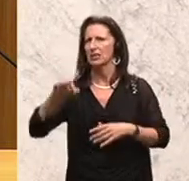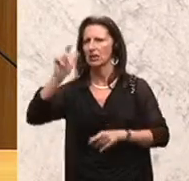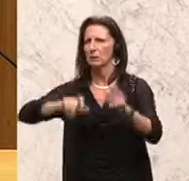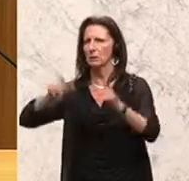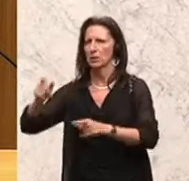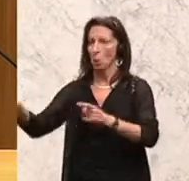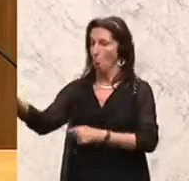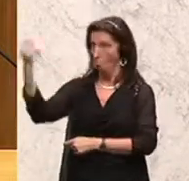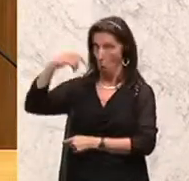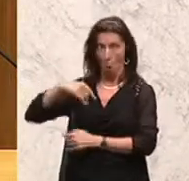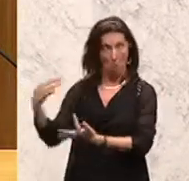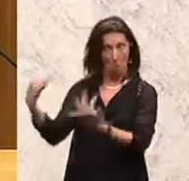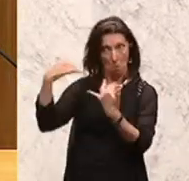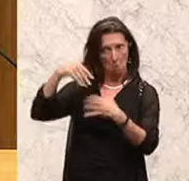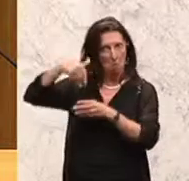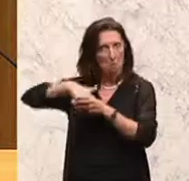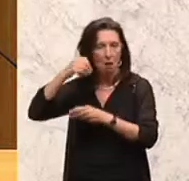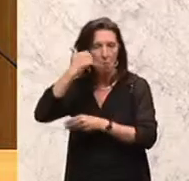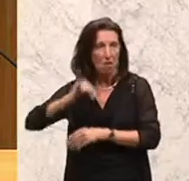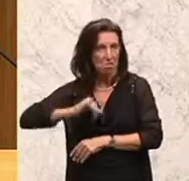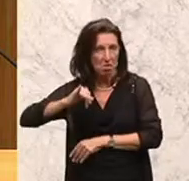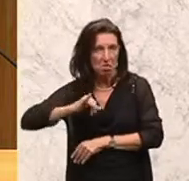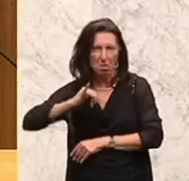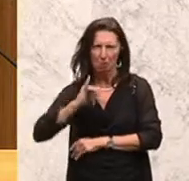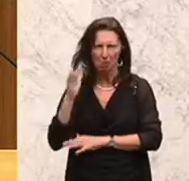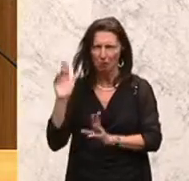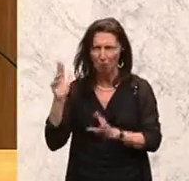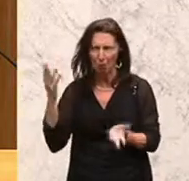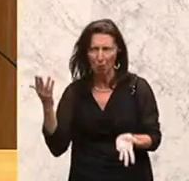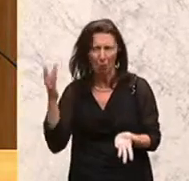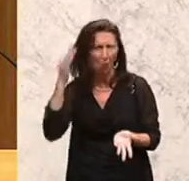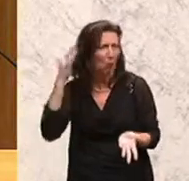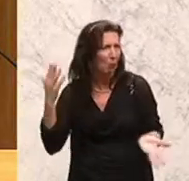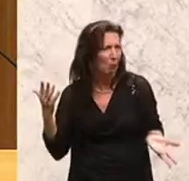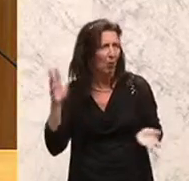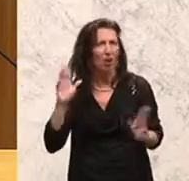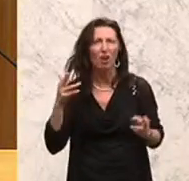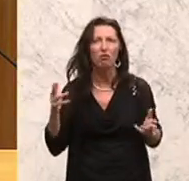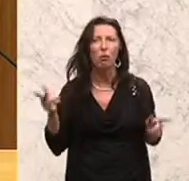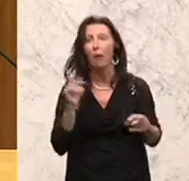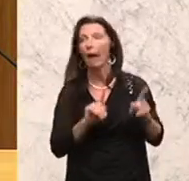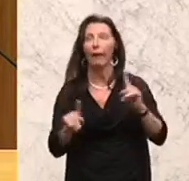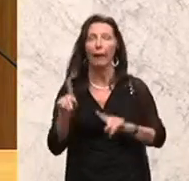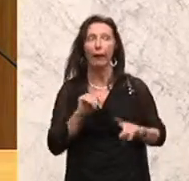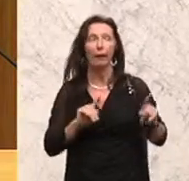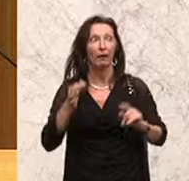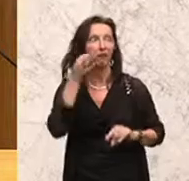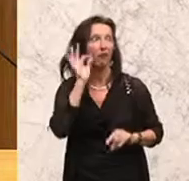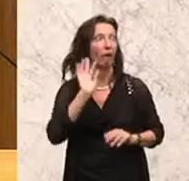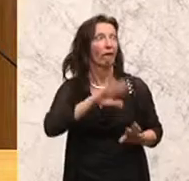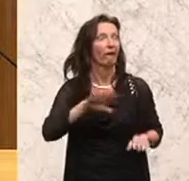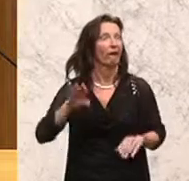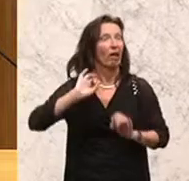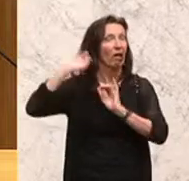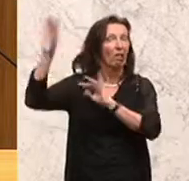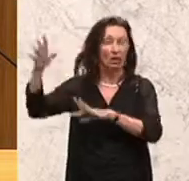junge Männer sind, stellt man sich die Frage, wieso ist das so? Wieso lassen die angeblich Frauen und Kinder zurück? Ich